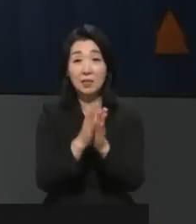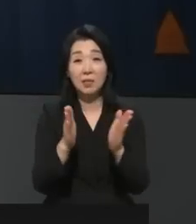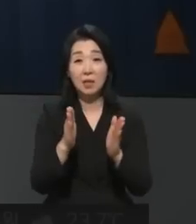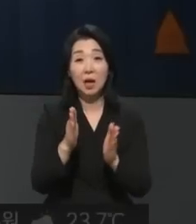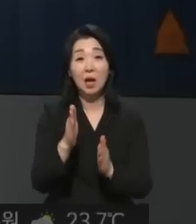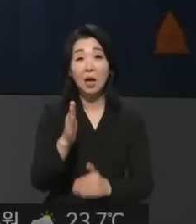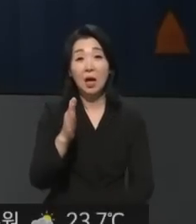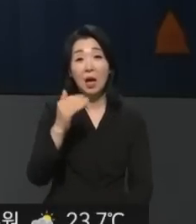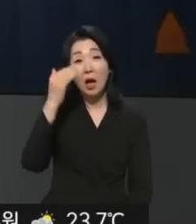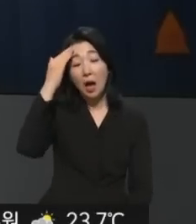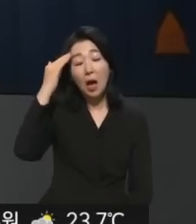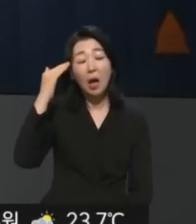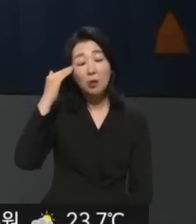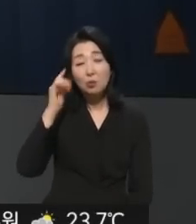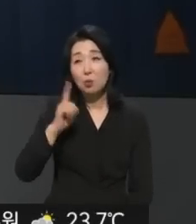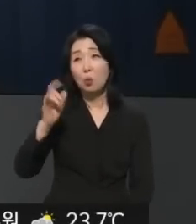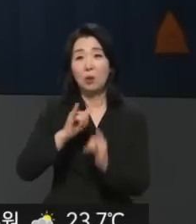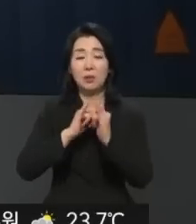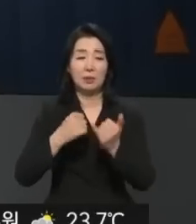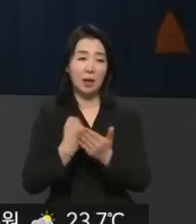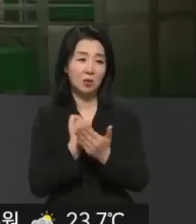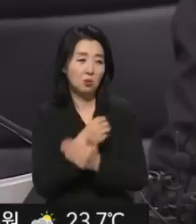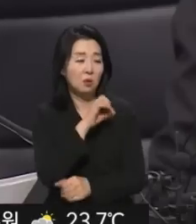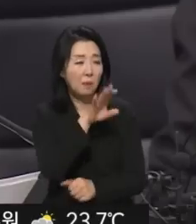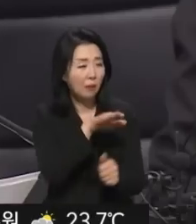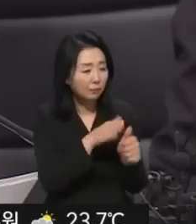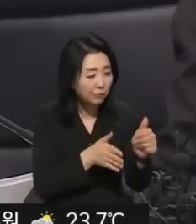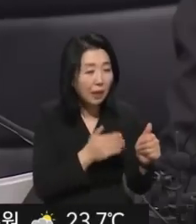다시 한번 아쉬운 소리를 하게 만들었는데요.